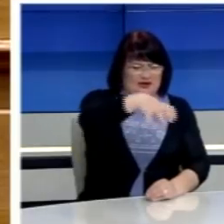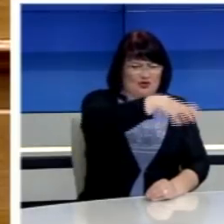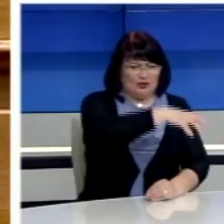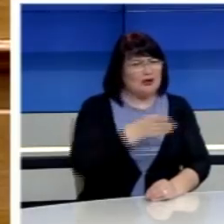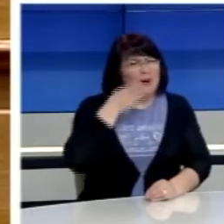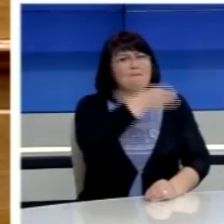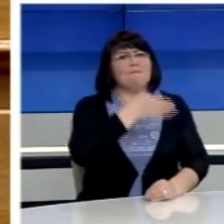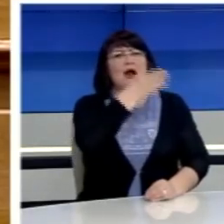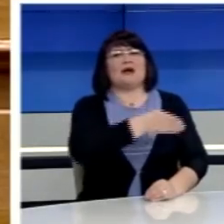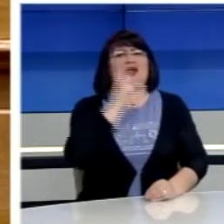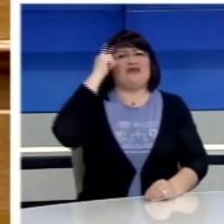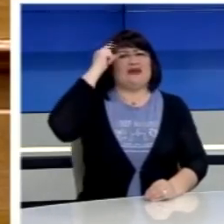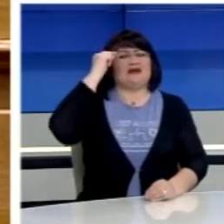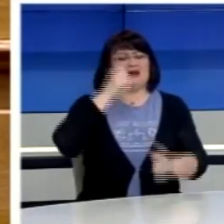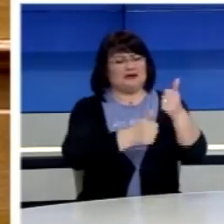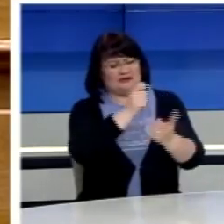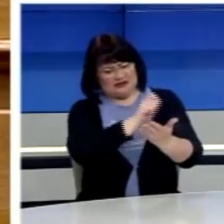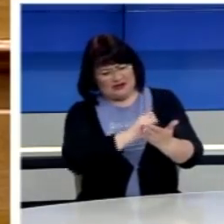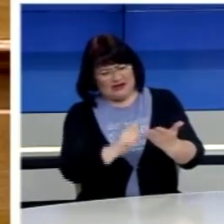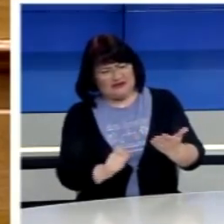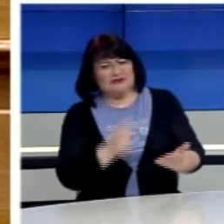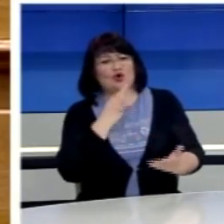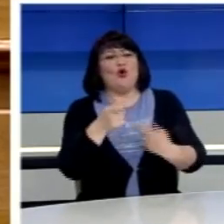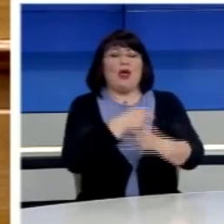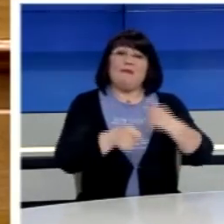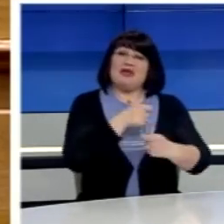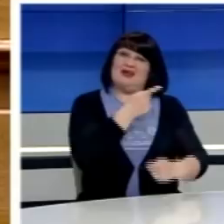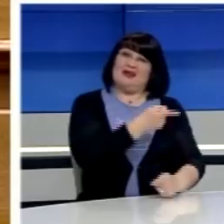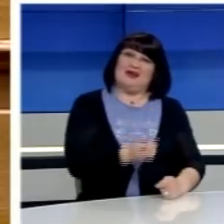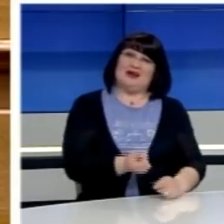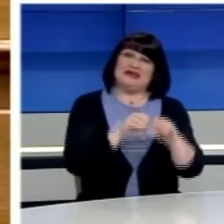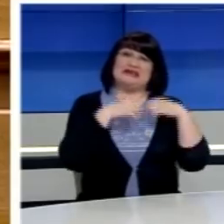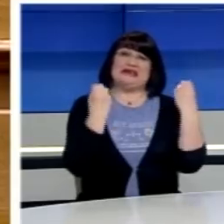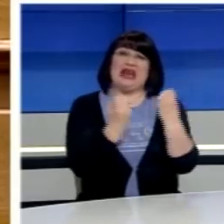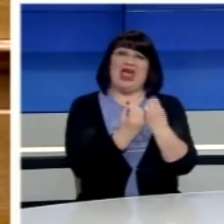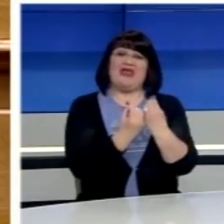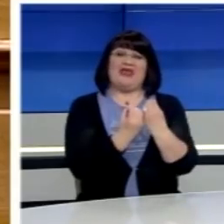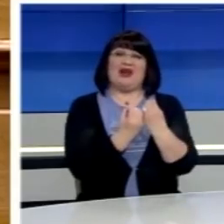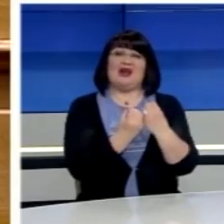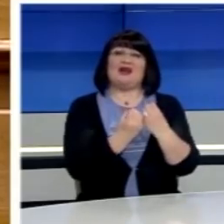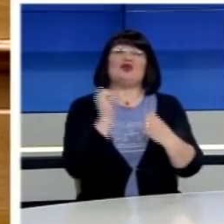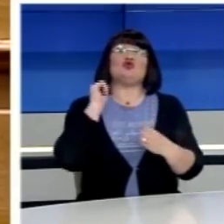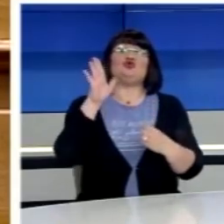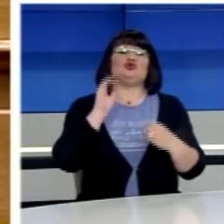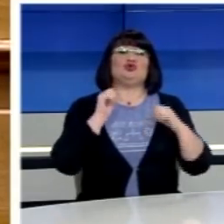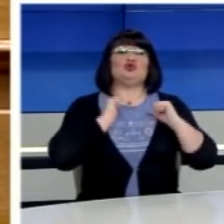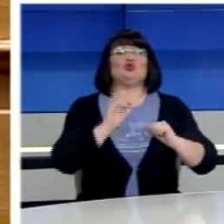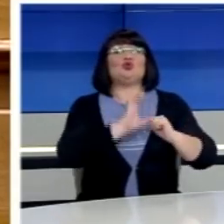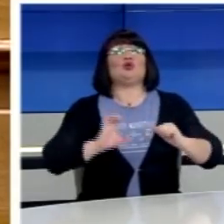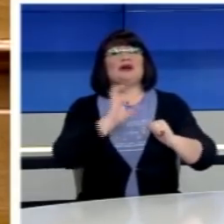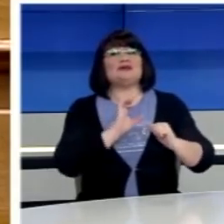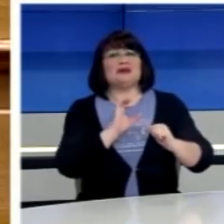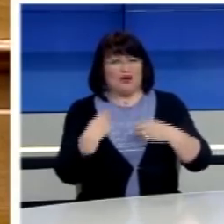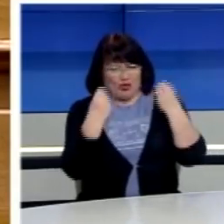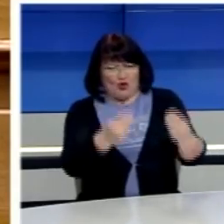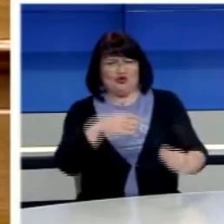διαζώσεις? Τα έχετε για τις μεγάλες επιχειρήσεις και τον συνεδριακό τουρισμό μόνο. Γι' αυτό δεν τα δίνετε